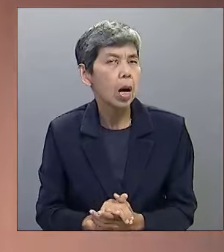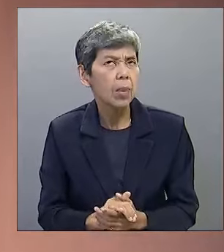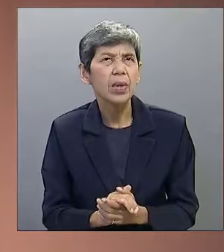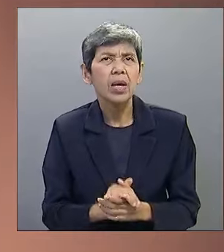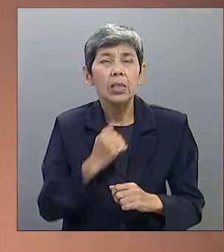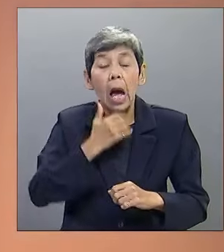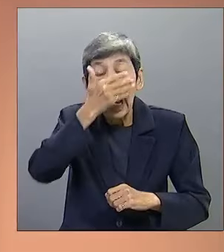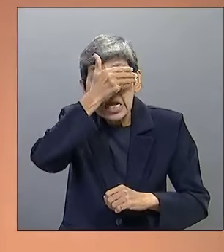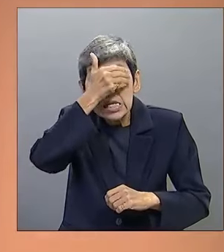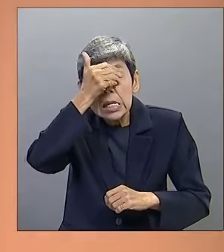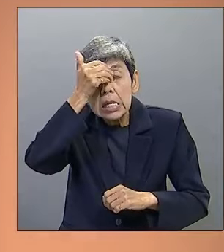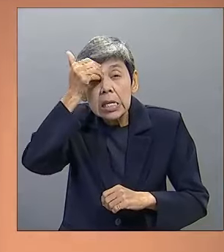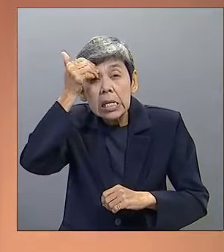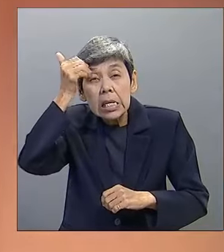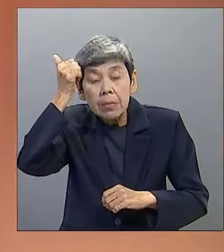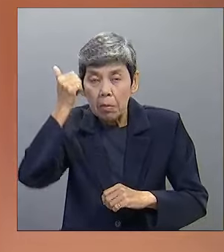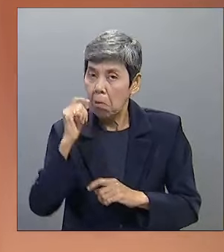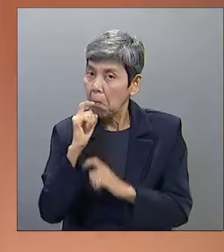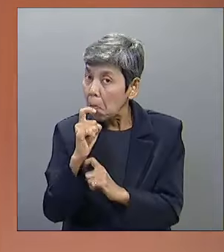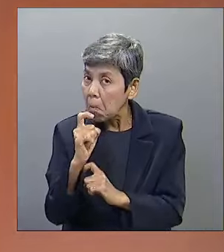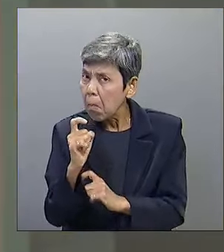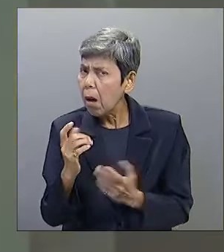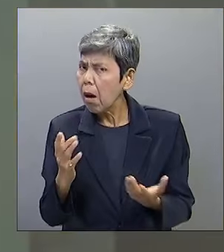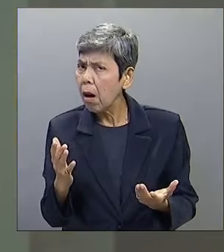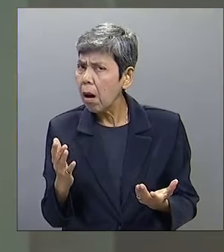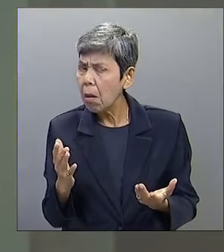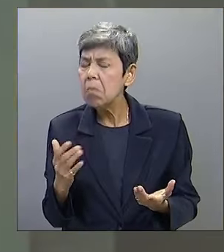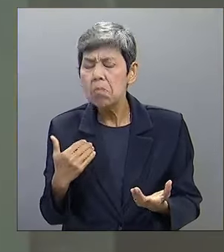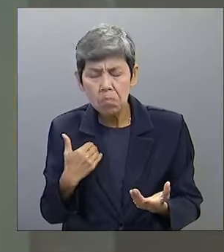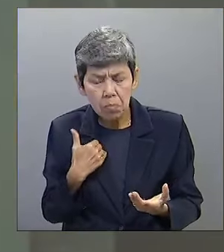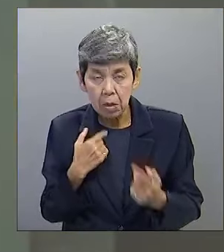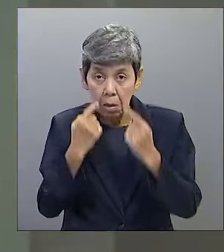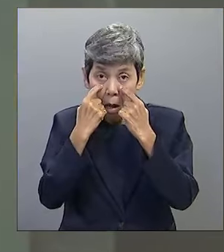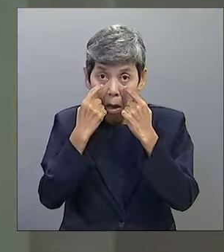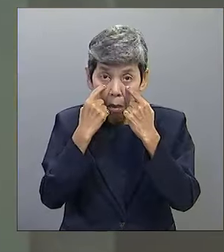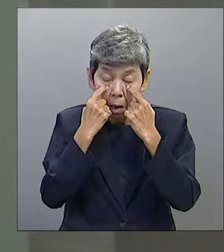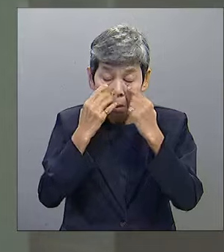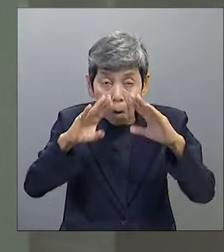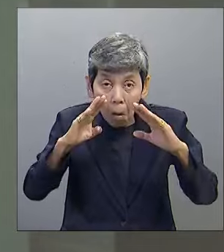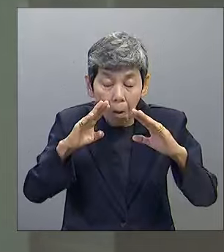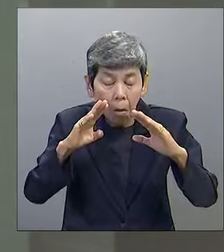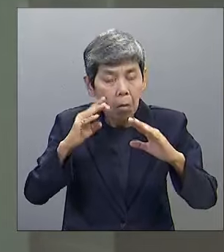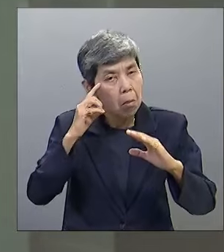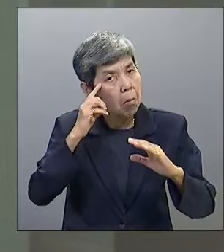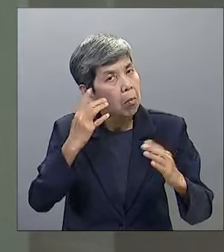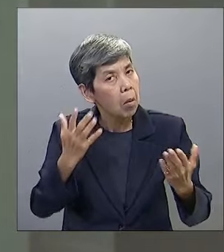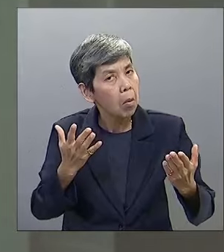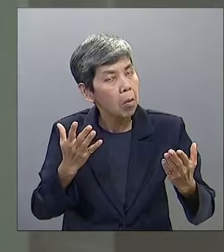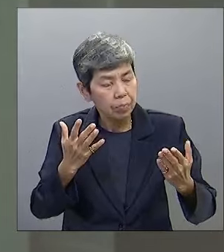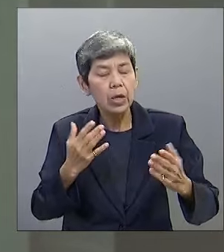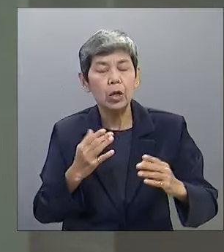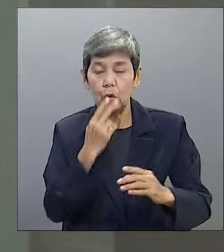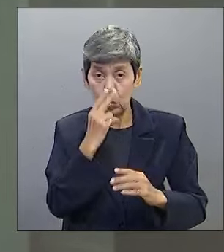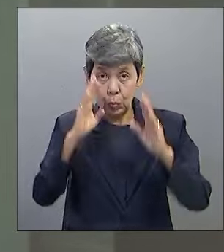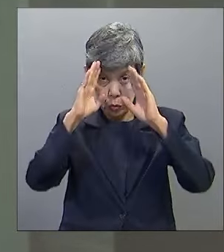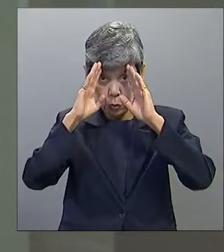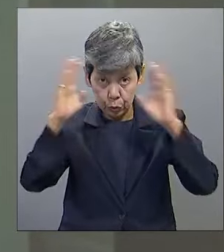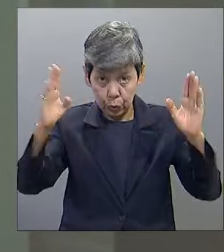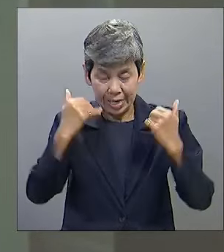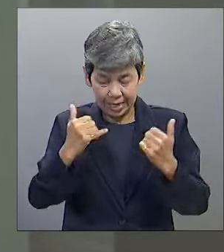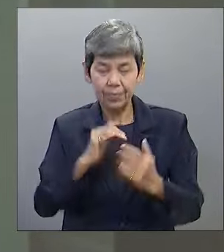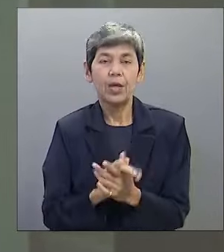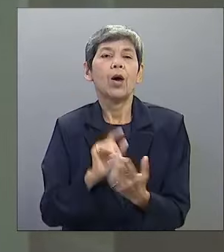การลืมถอดคอนแทคเลนส์อันตรายแค่ไหนอาจจะมีผลทำให้สูญเสียการมองเห็นได้หรือไม่มารู้ทันกันได้ไปด้วยกันนะ